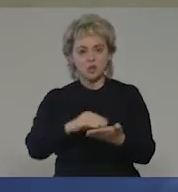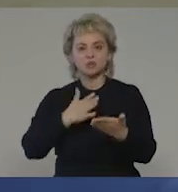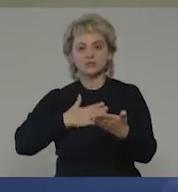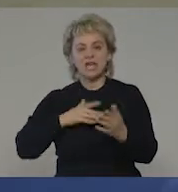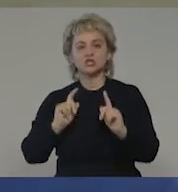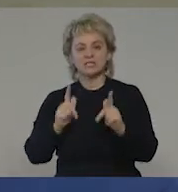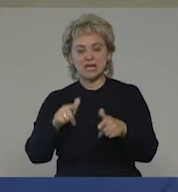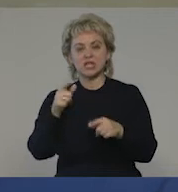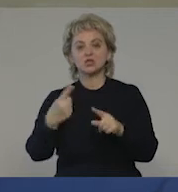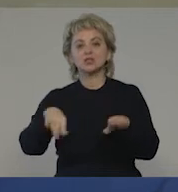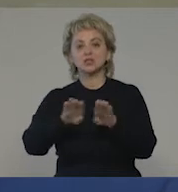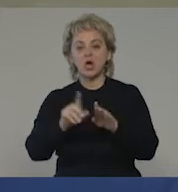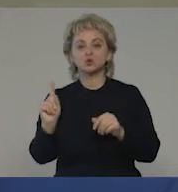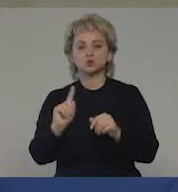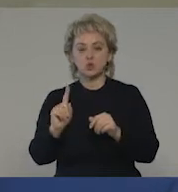нашем соглашении. Так что